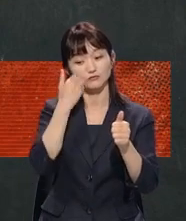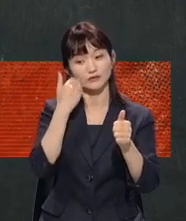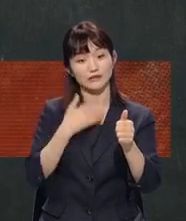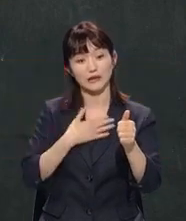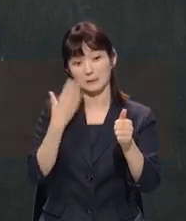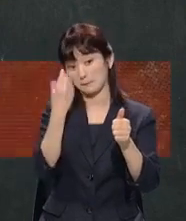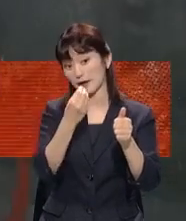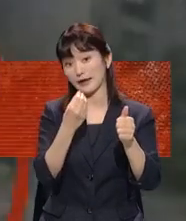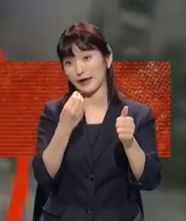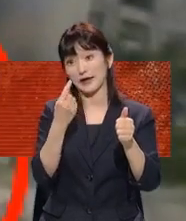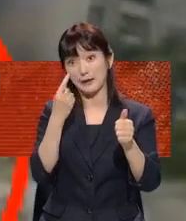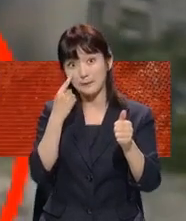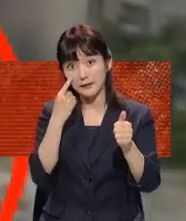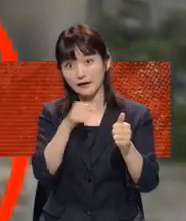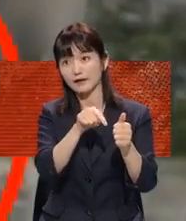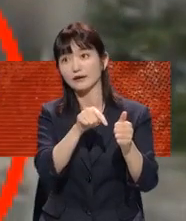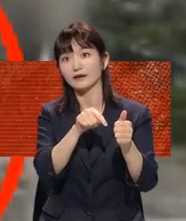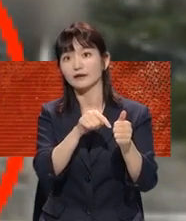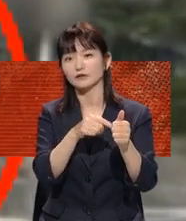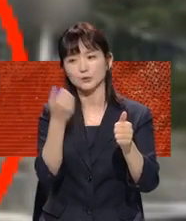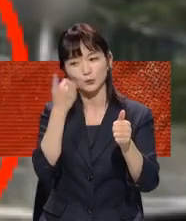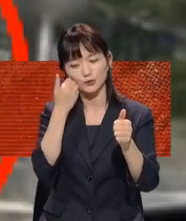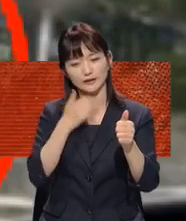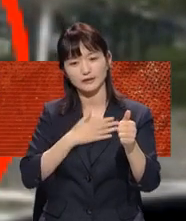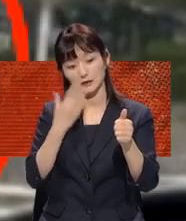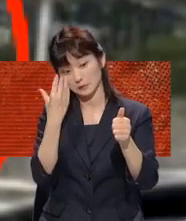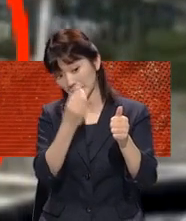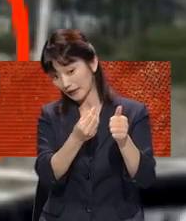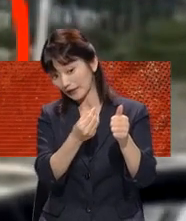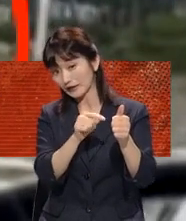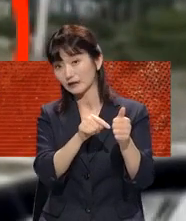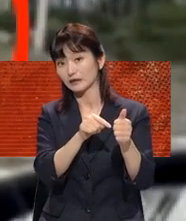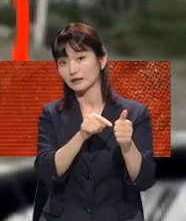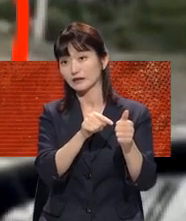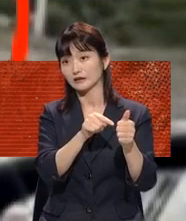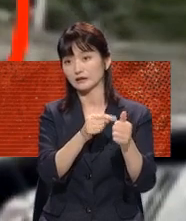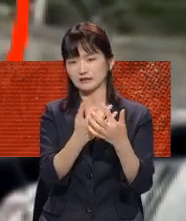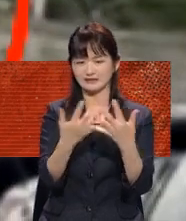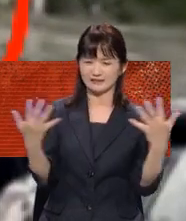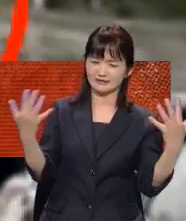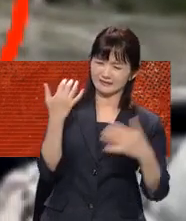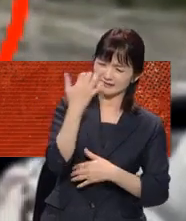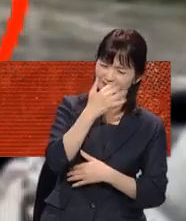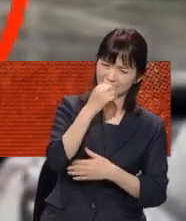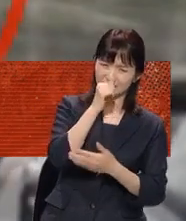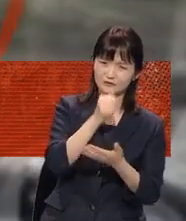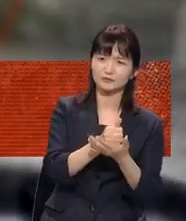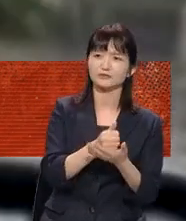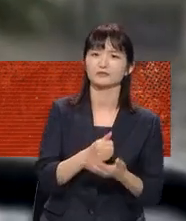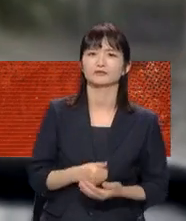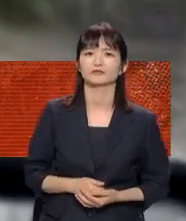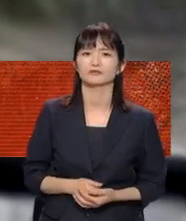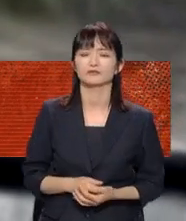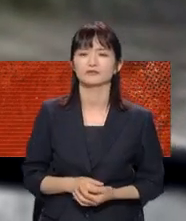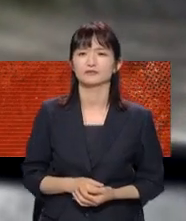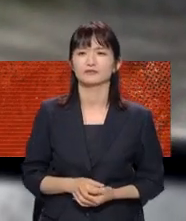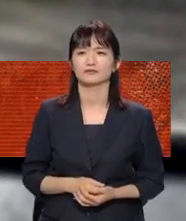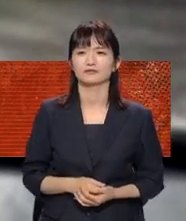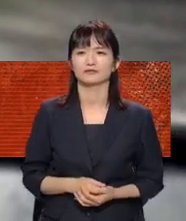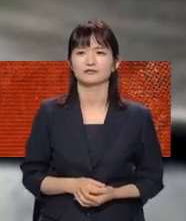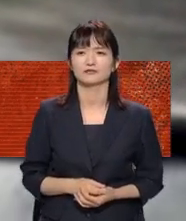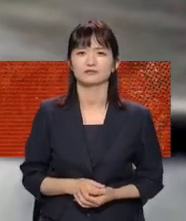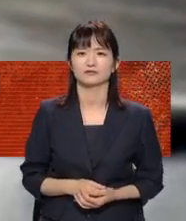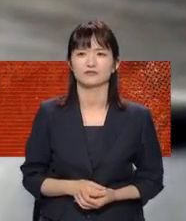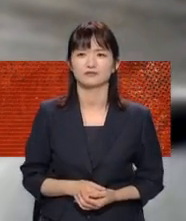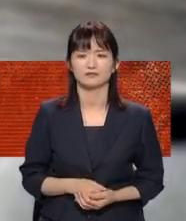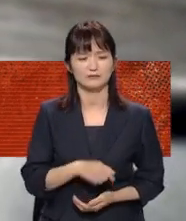거거든요. 본인이 좋아서 누가 나를 봐달라는 겁니다. 전형적인 저 공연음란죄에 해당할 만한 그런 사안인데 참 저걸